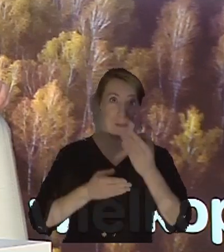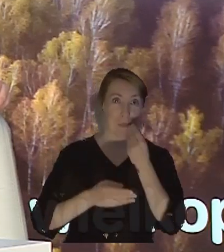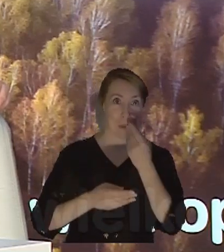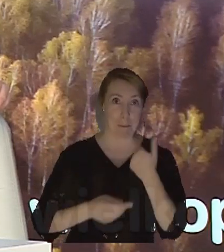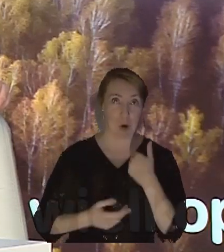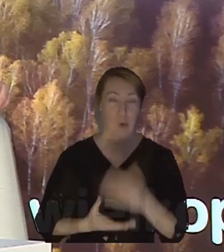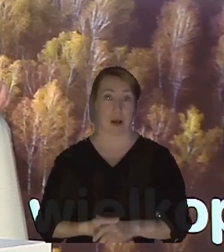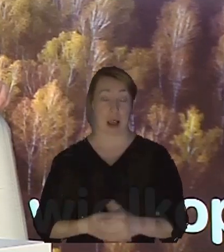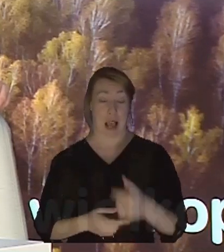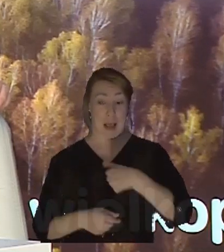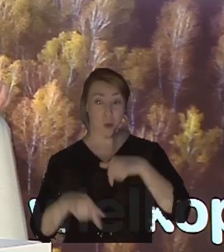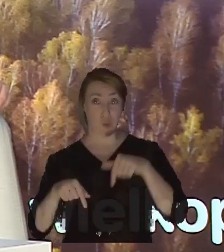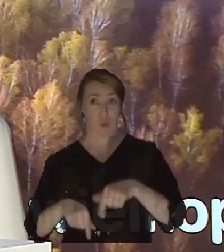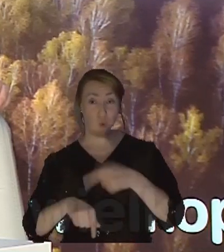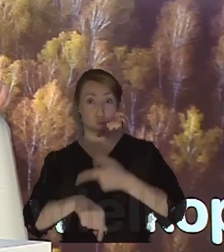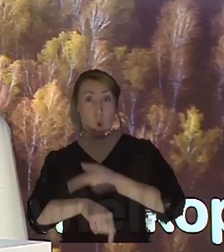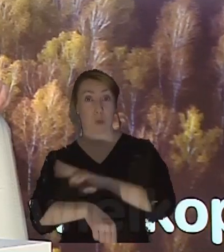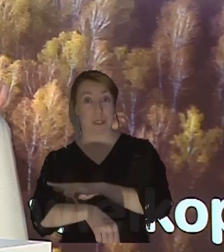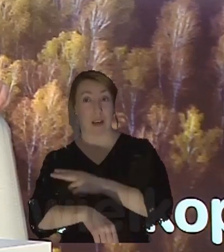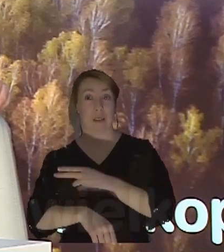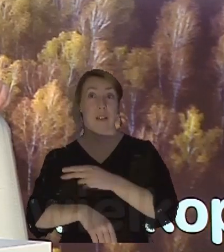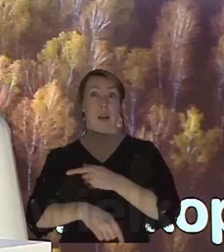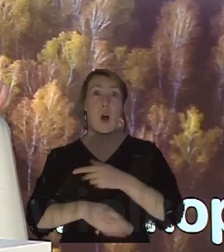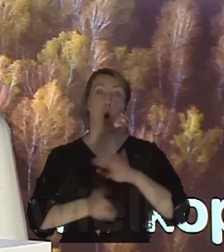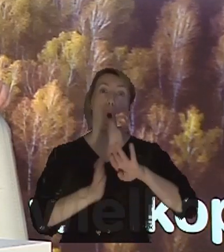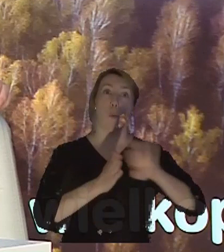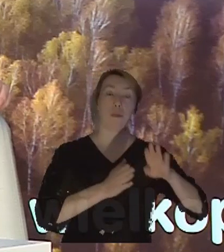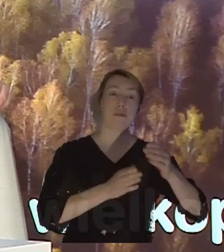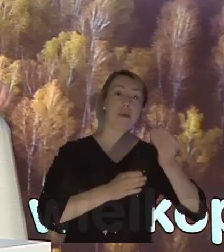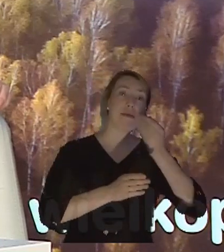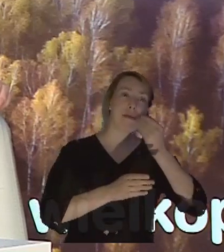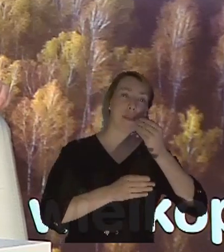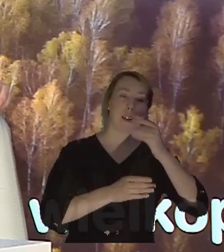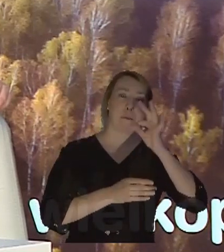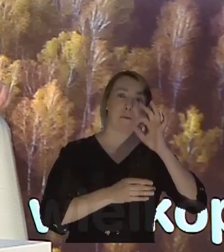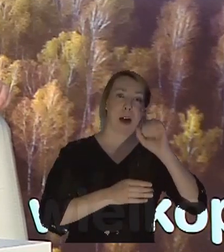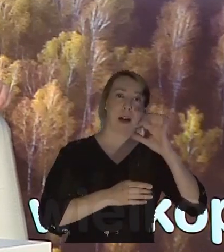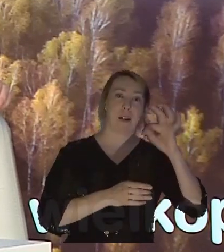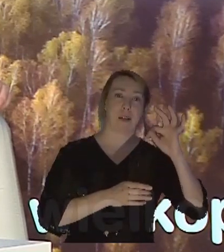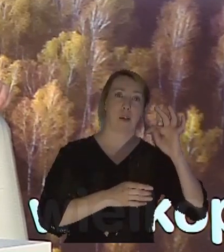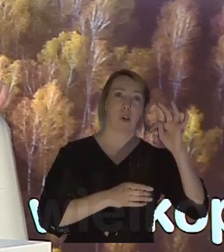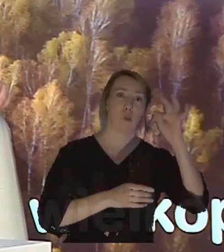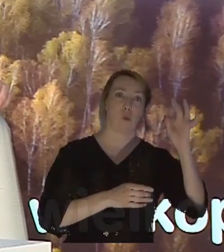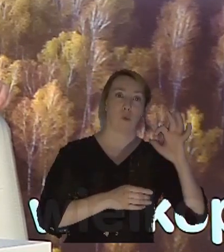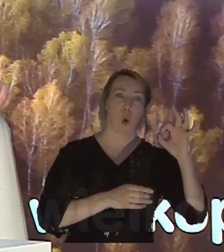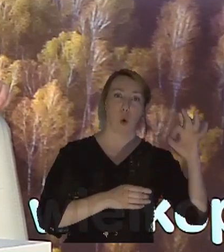my w Poznaniu, oprócz takich fast foodów, mamy pierwszą